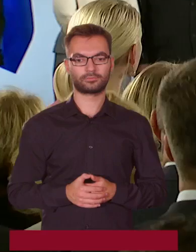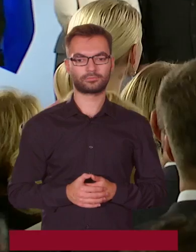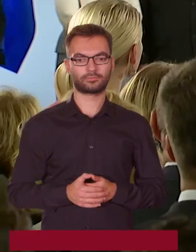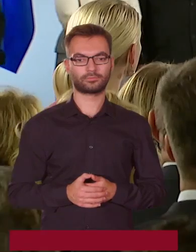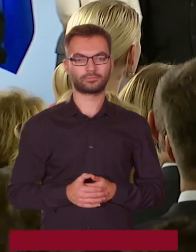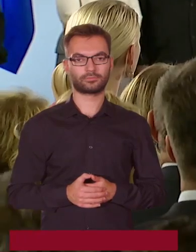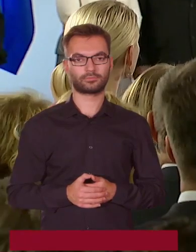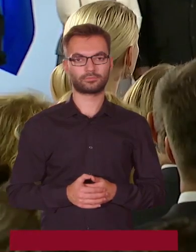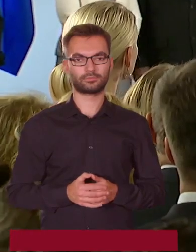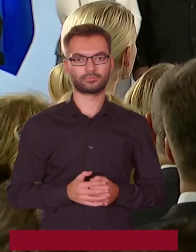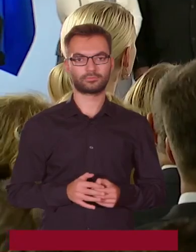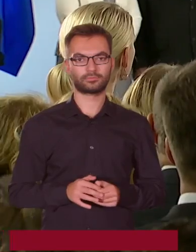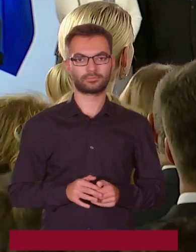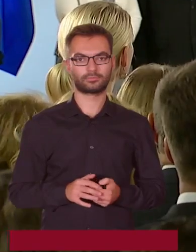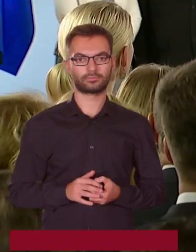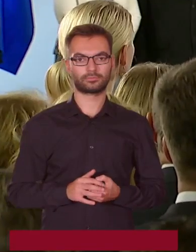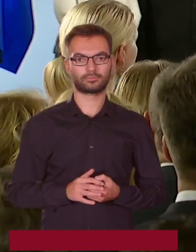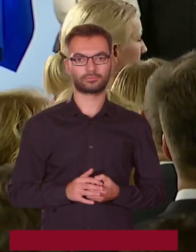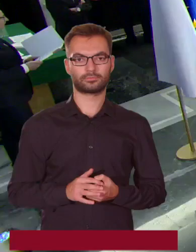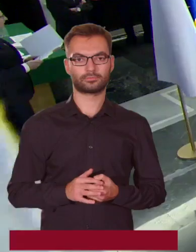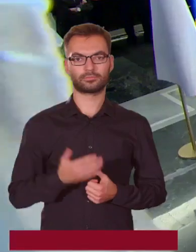Proszę pana Mariusza Błaszczaka.